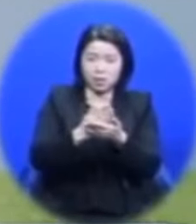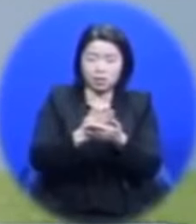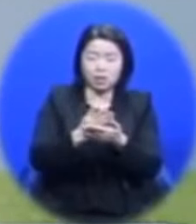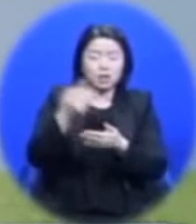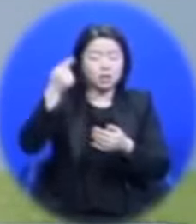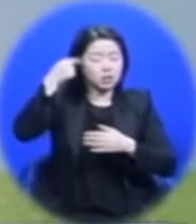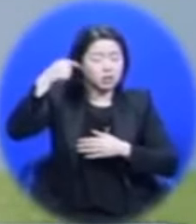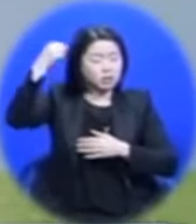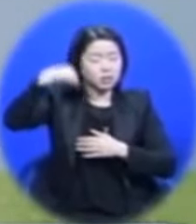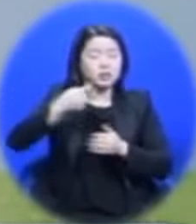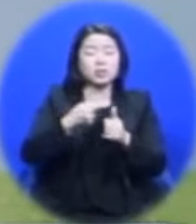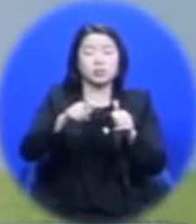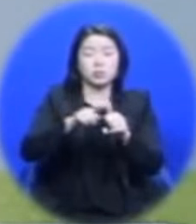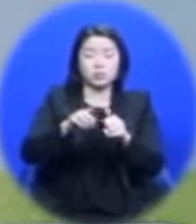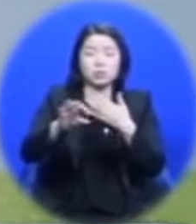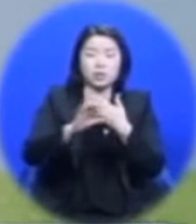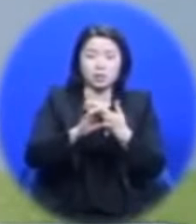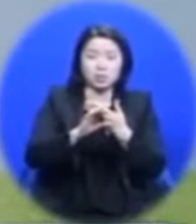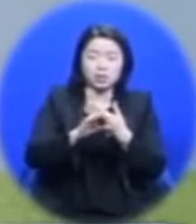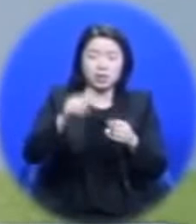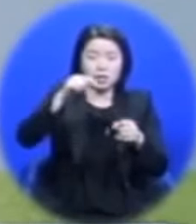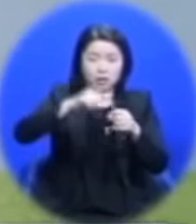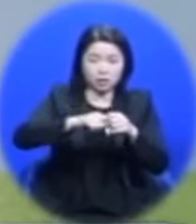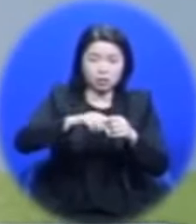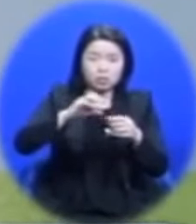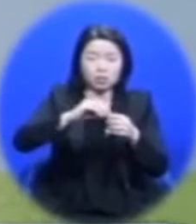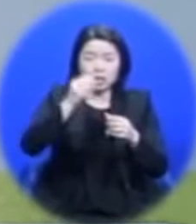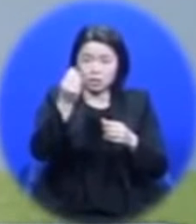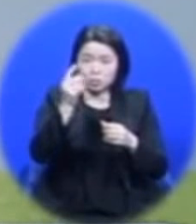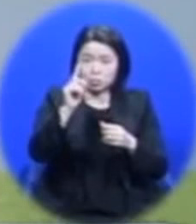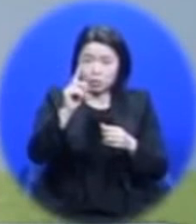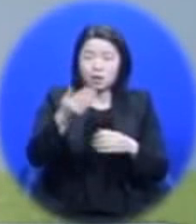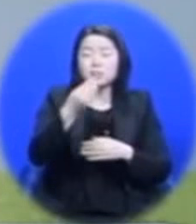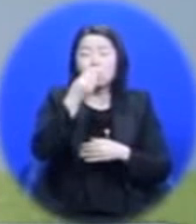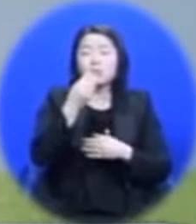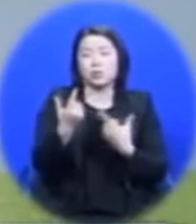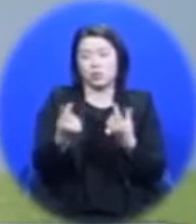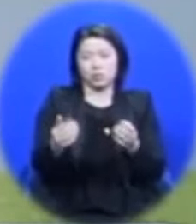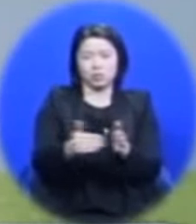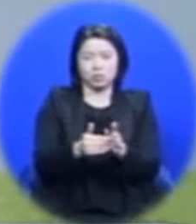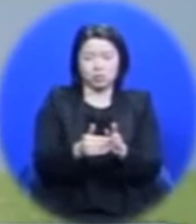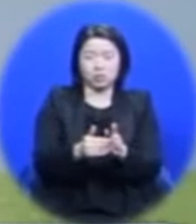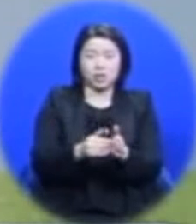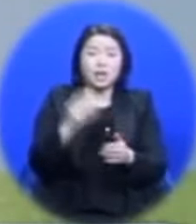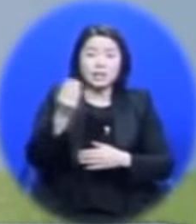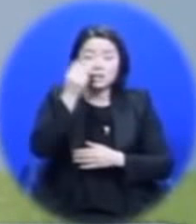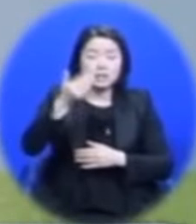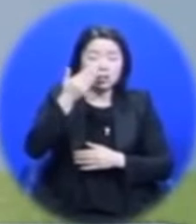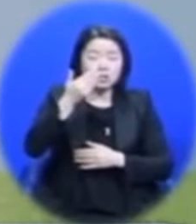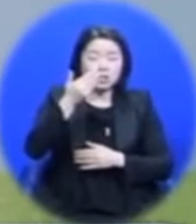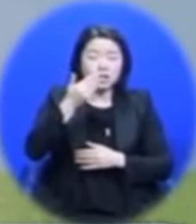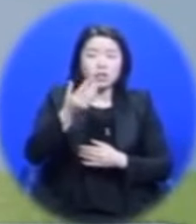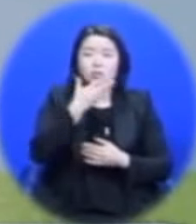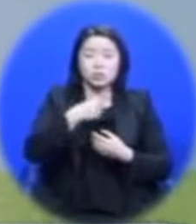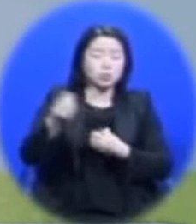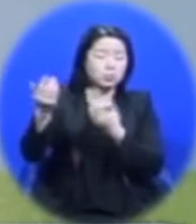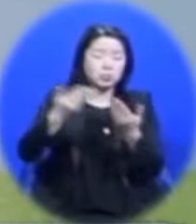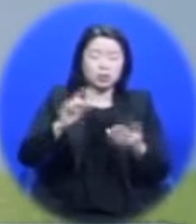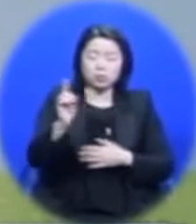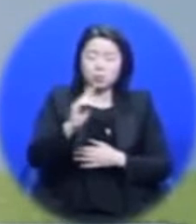느낌을 의존하면 그냥 떡 한 조각 먹은 거예요. 성찬의 축복이 뭔지를 도무지 알 수가